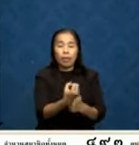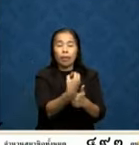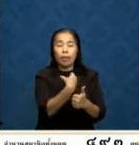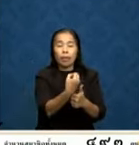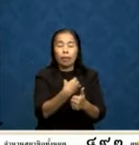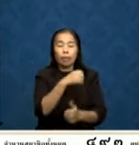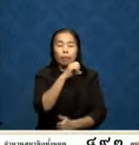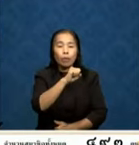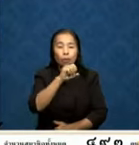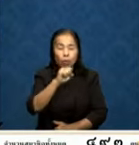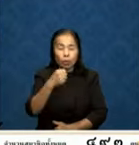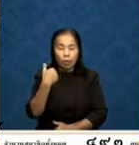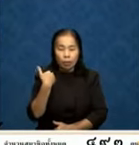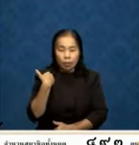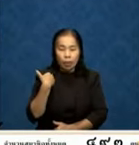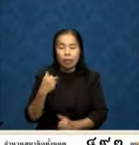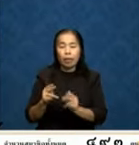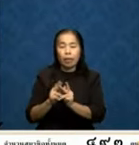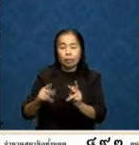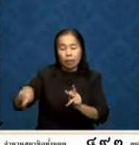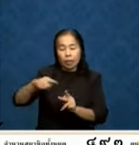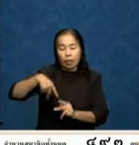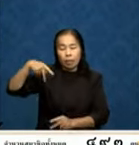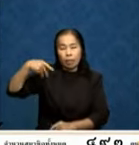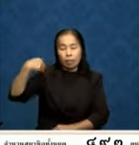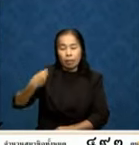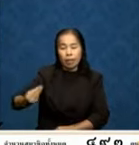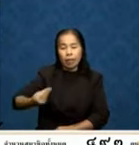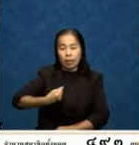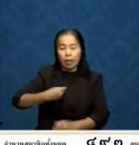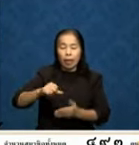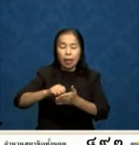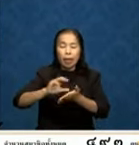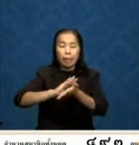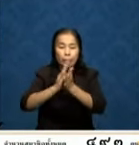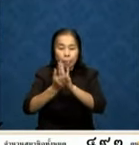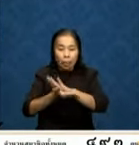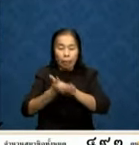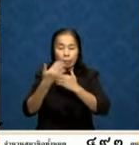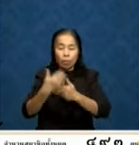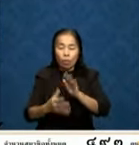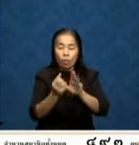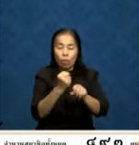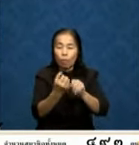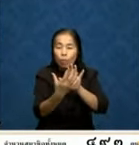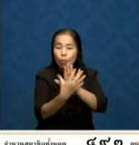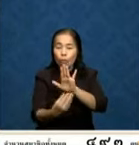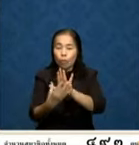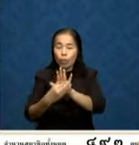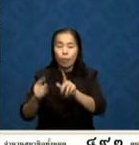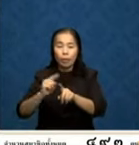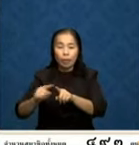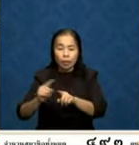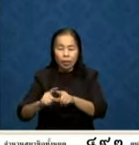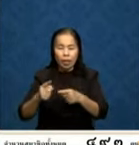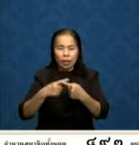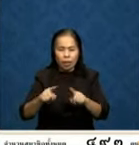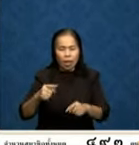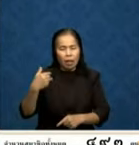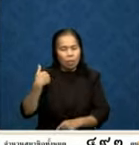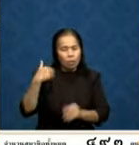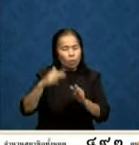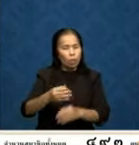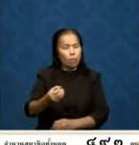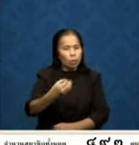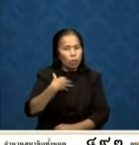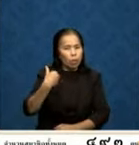ะครับแล้วก็ทางท่านกรรมาธิการเนี่ยให้มีการปรับรูปแบบแล้วก็ให้เหมาะสมนะครับเมื่อกี้มีท่านหลายท่านบอกว่ามีประเด็นหลายประเด็น